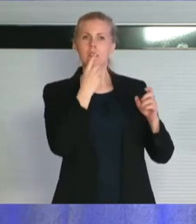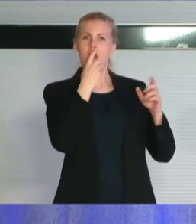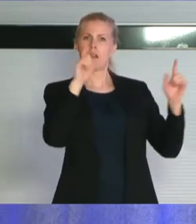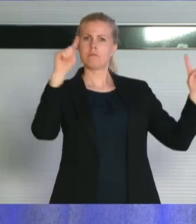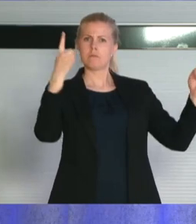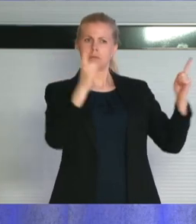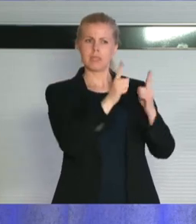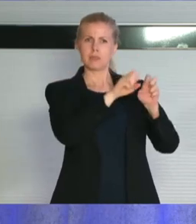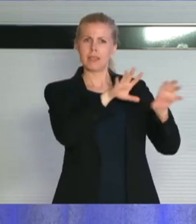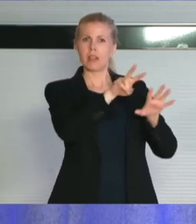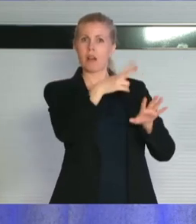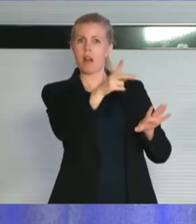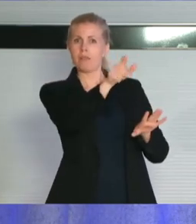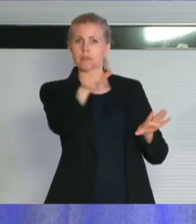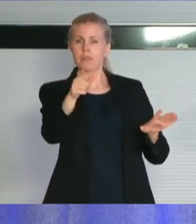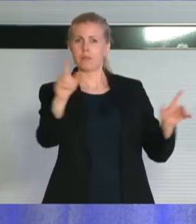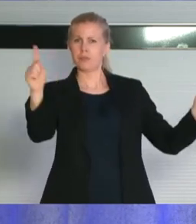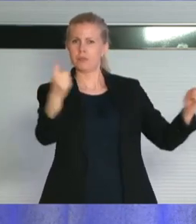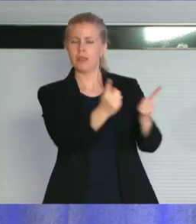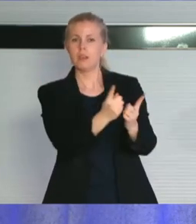annen. Klarer vi det, så vil virussmitten